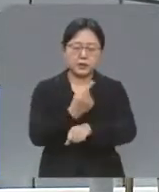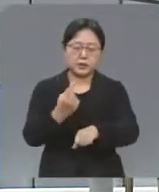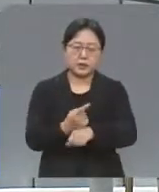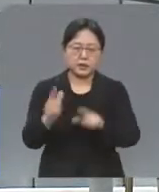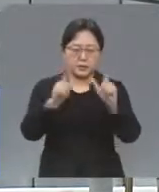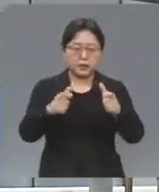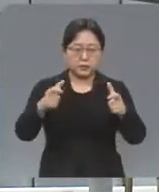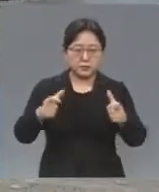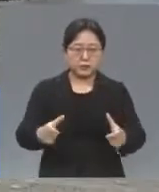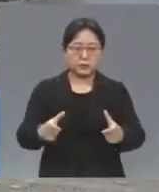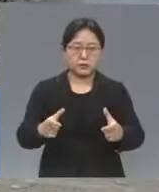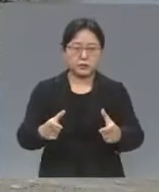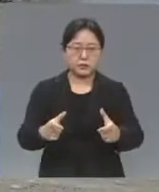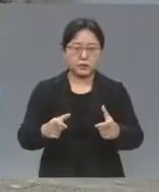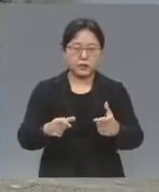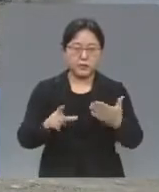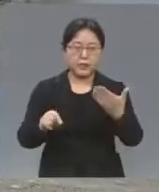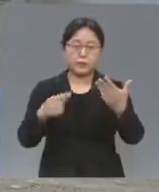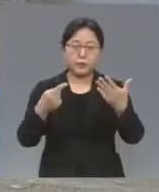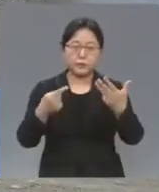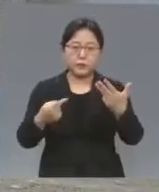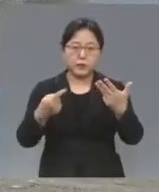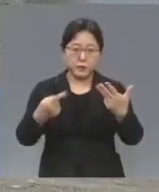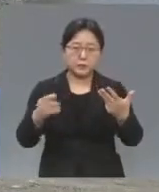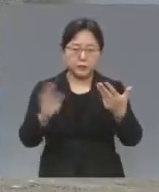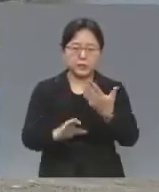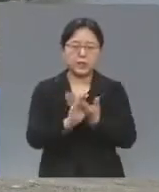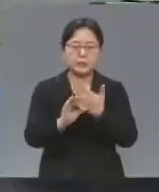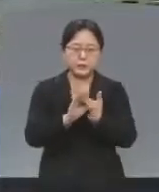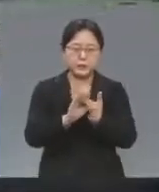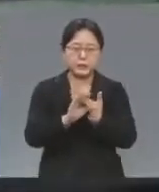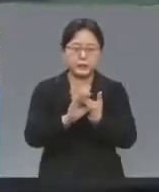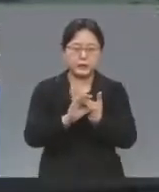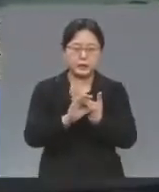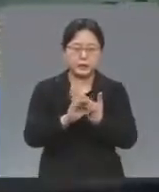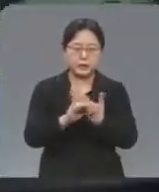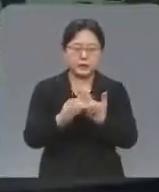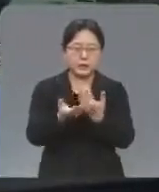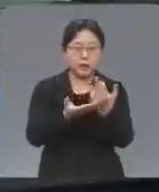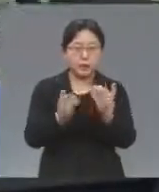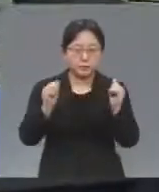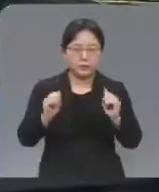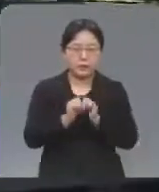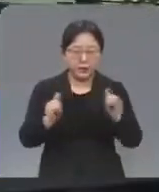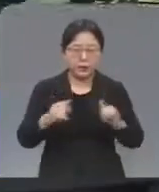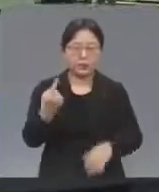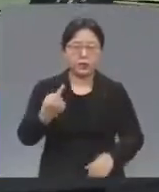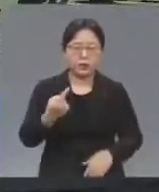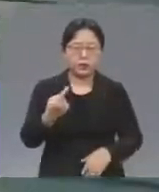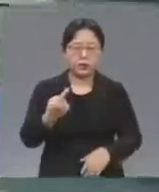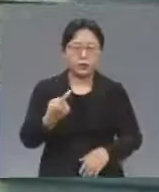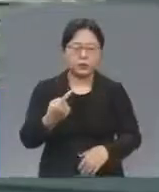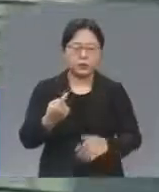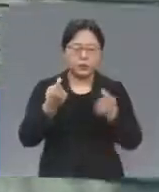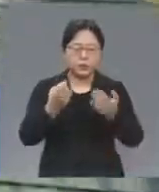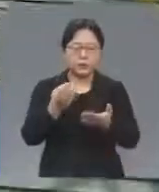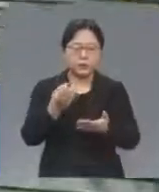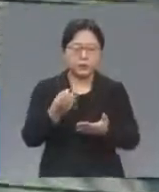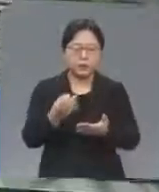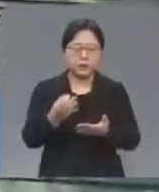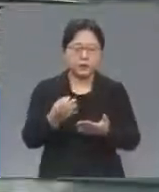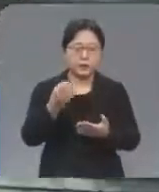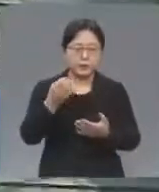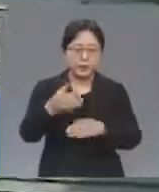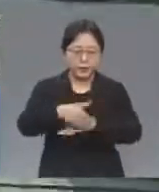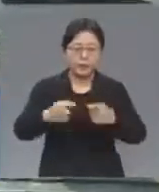생활 구간에 대해서 지난 1일부터 시범 시행한 섬 주민 1,000원 여객선 운임 지원 사업을 당초 계획보다 4개월